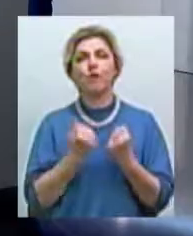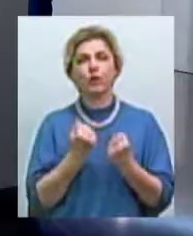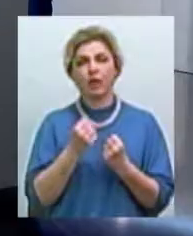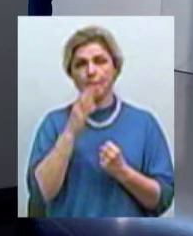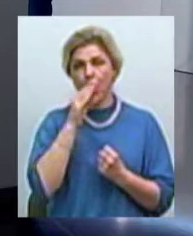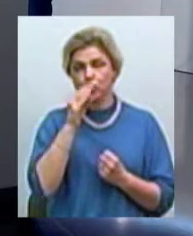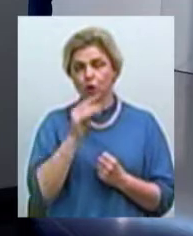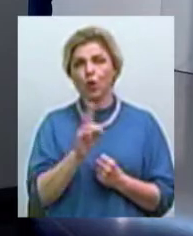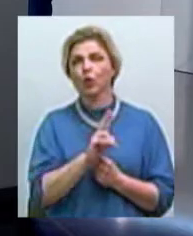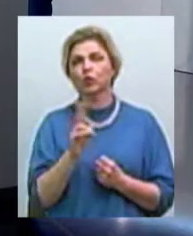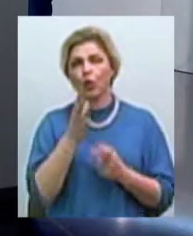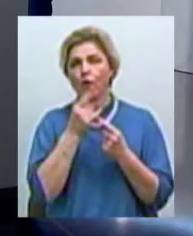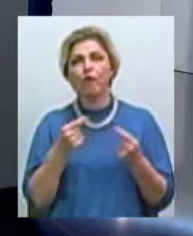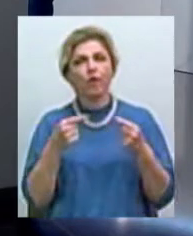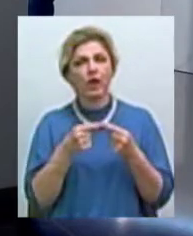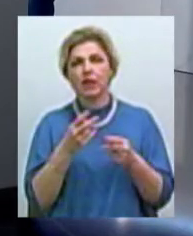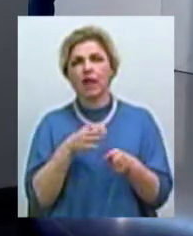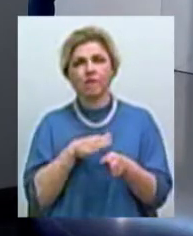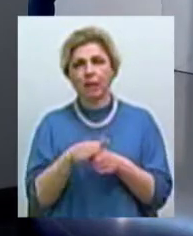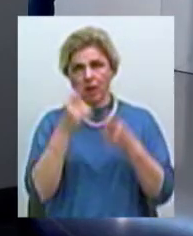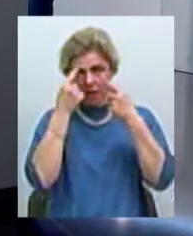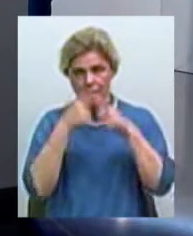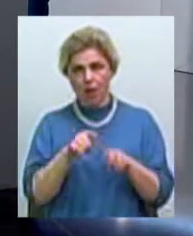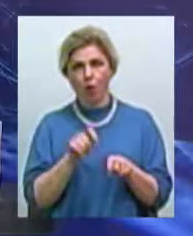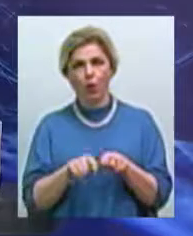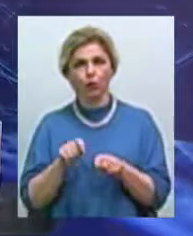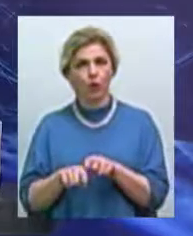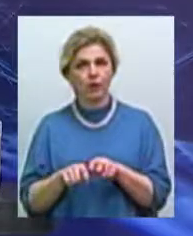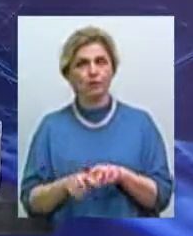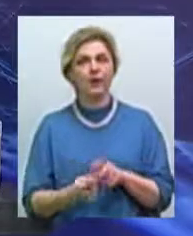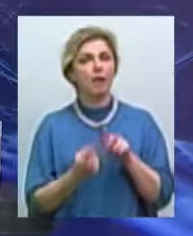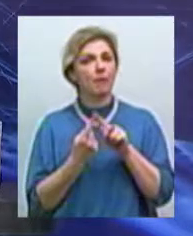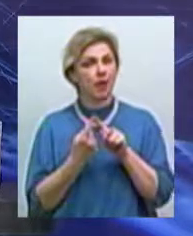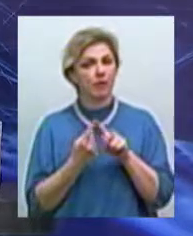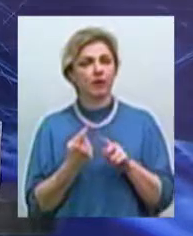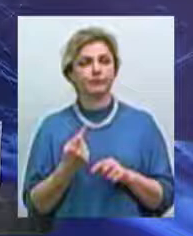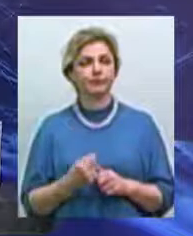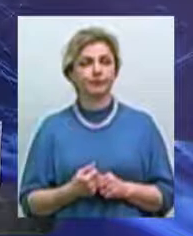які вчасно не пройшли технічний контроль? По-перше, це є одним із